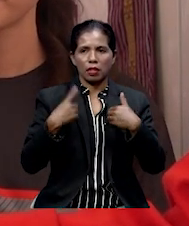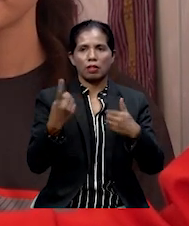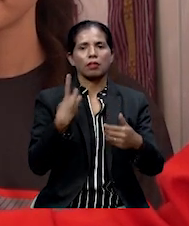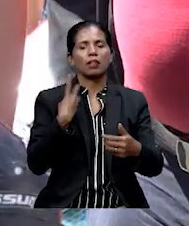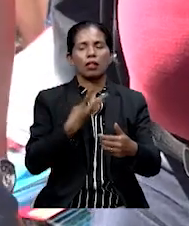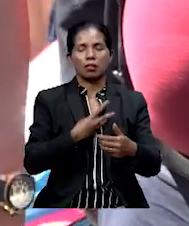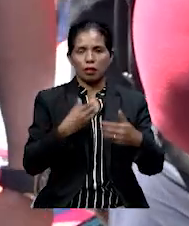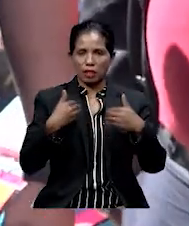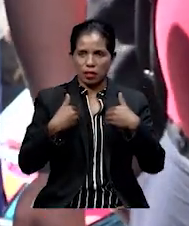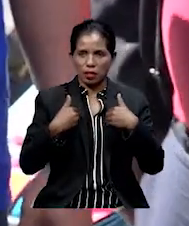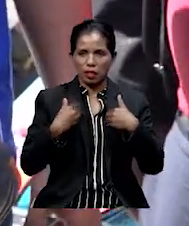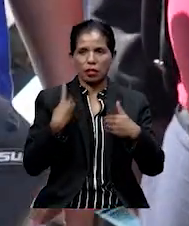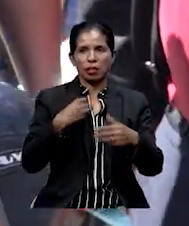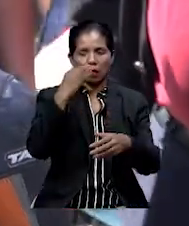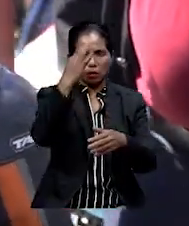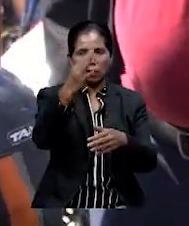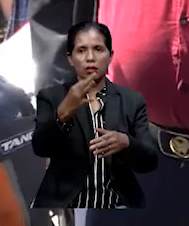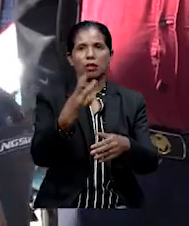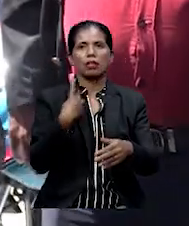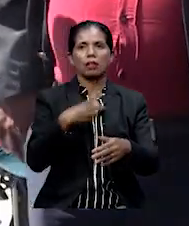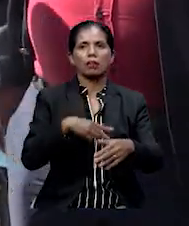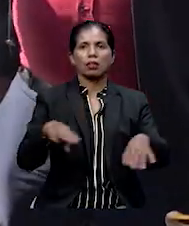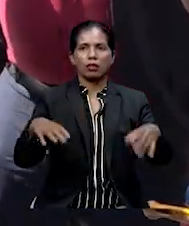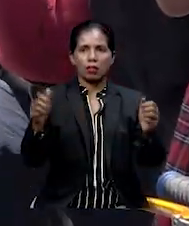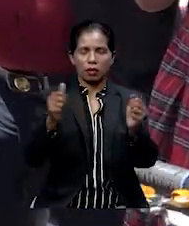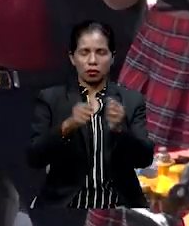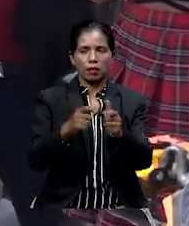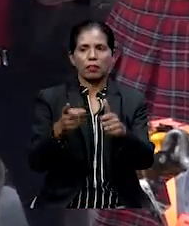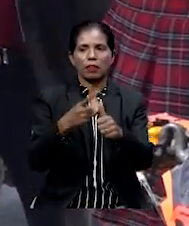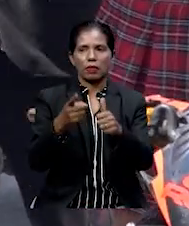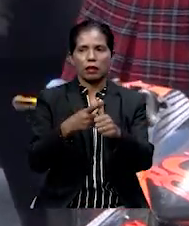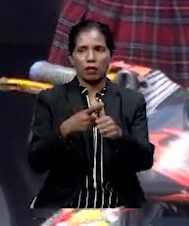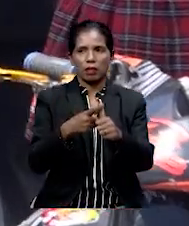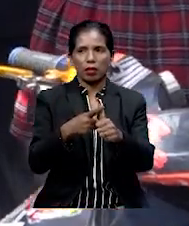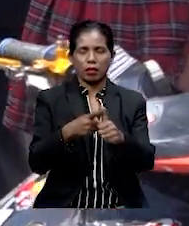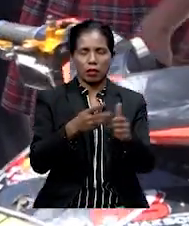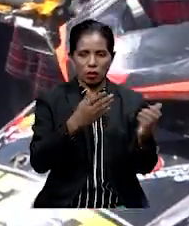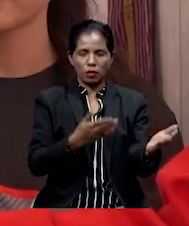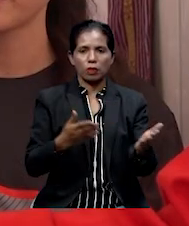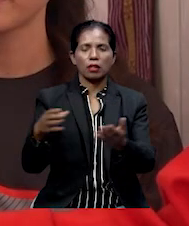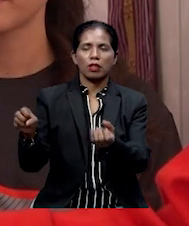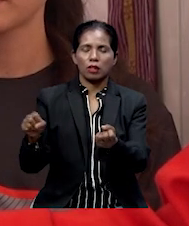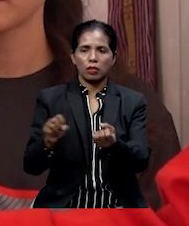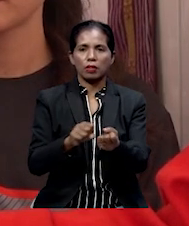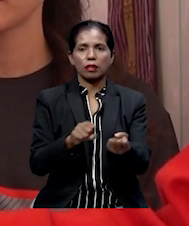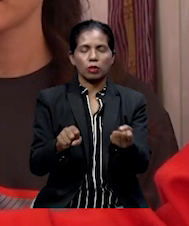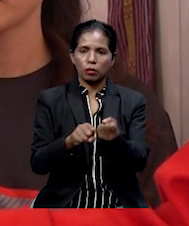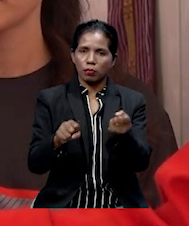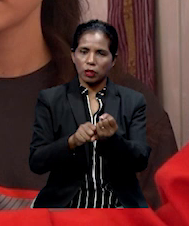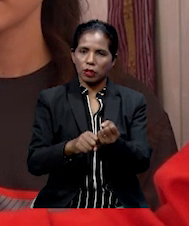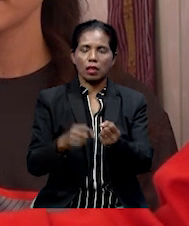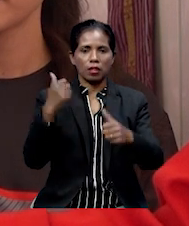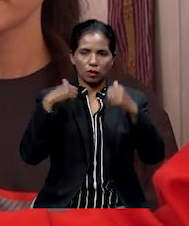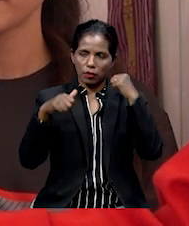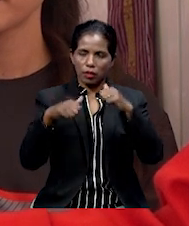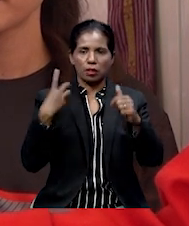harapannya dengan tagline ini kita bisa mendorong, kita sebagai yang pertama mendorong kegiatan ini, dan juga kita bisa